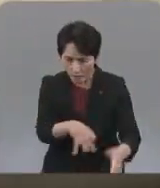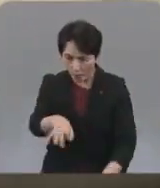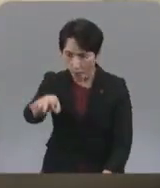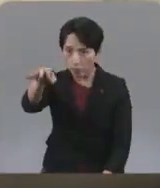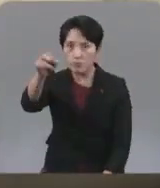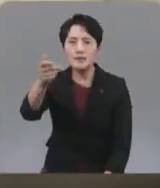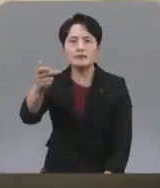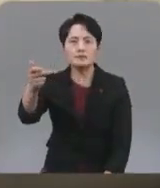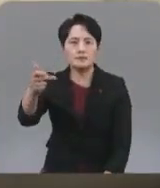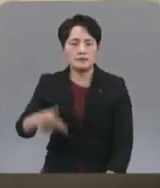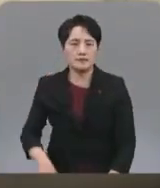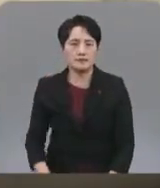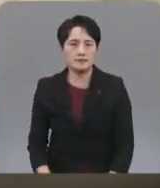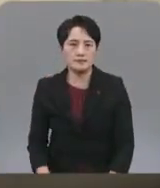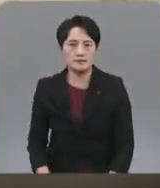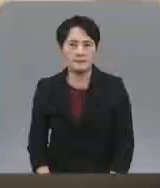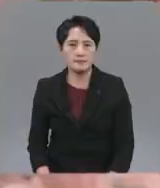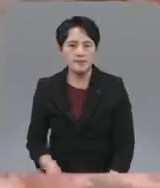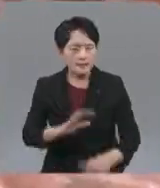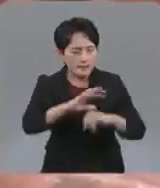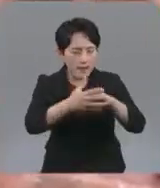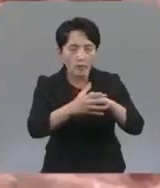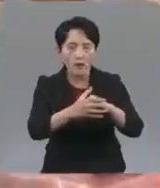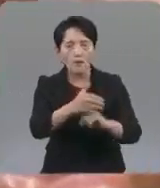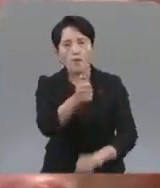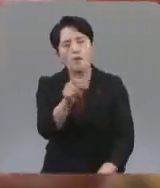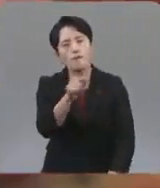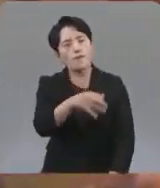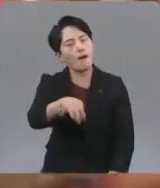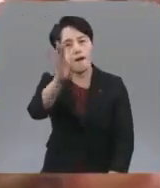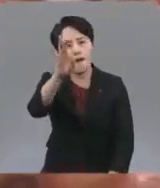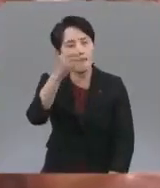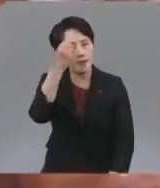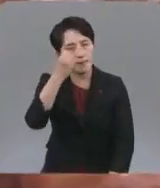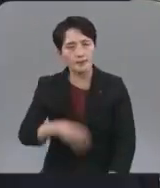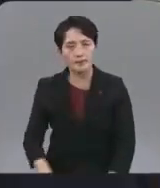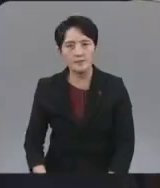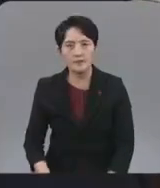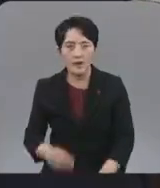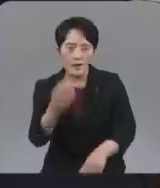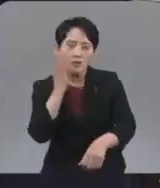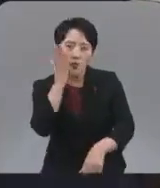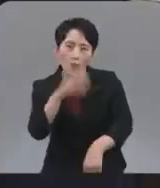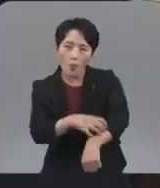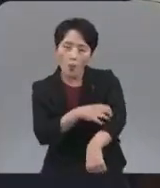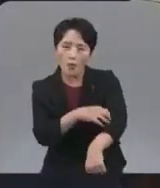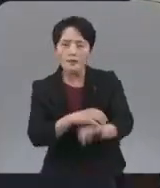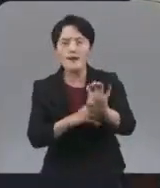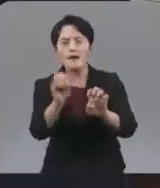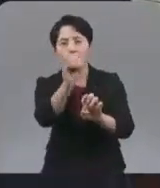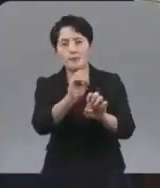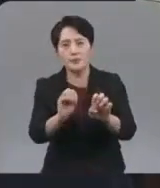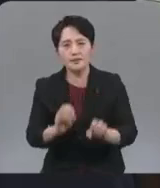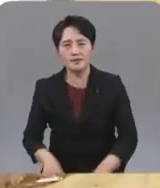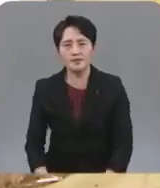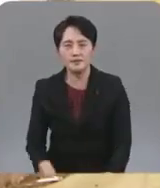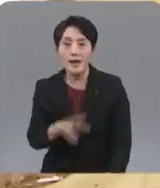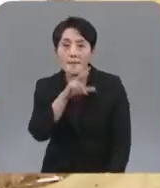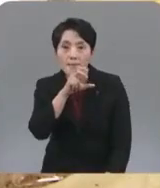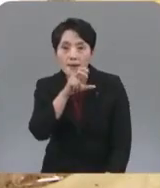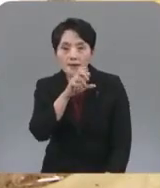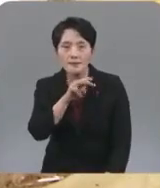30 mois. Pour ne citer que les pommes et les concombres, dont les prix ont grimpé respectivement de 55% et de